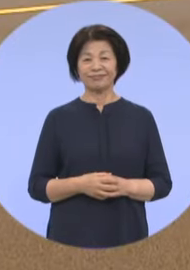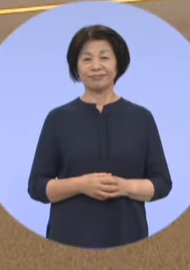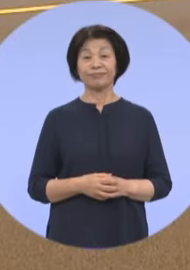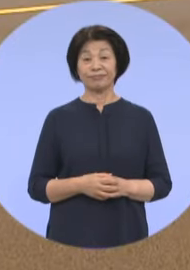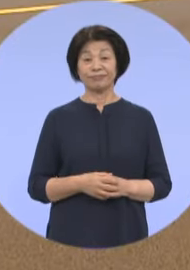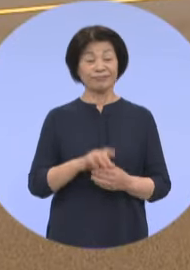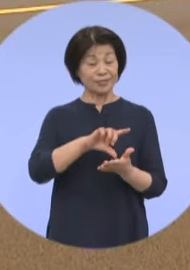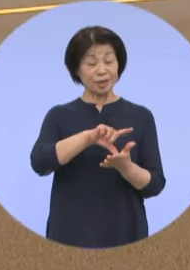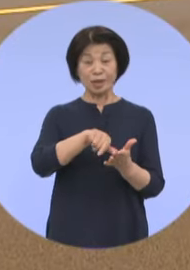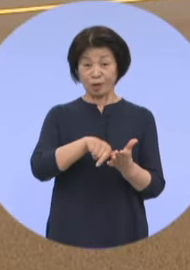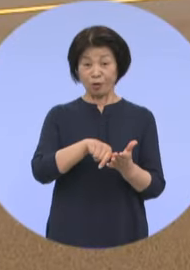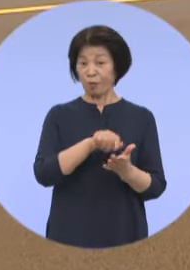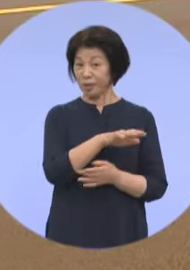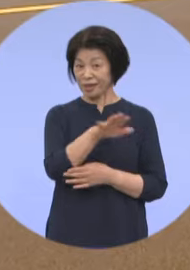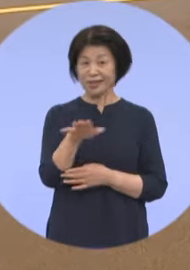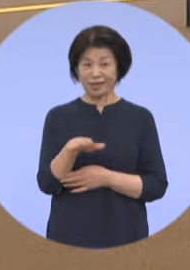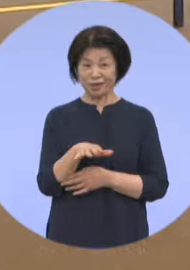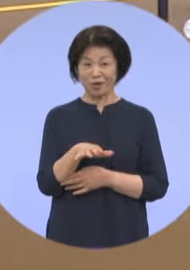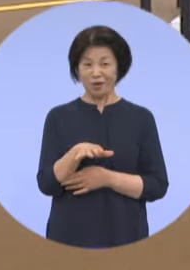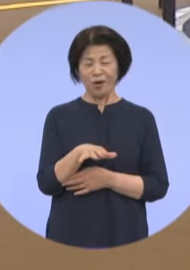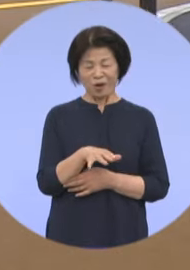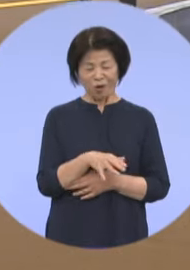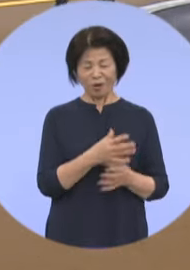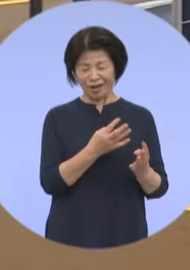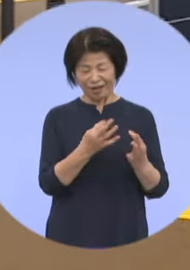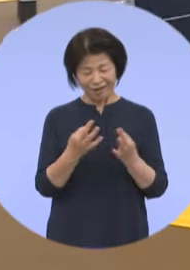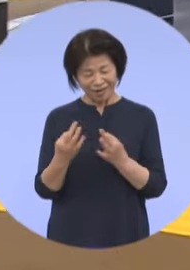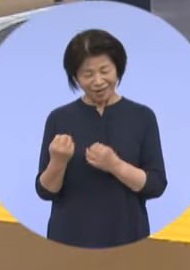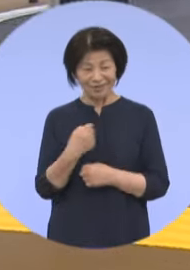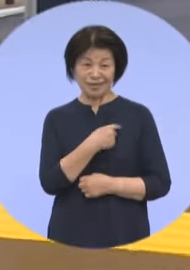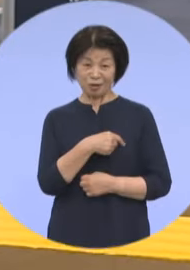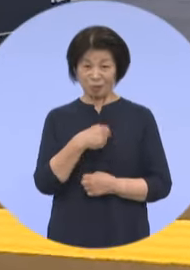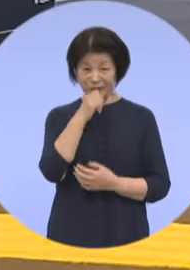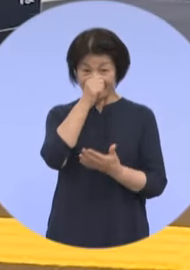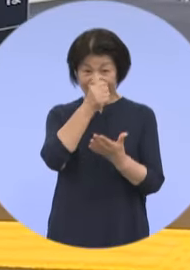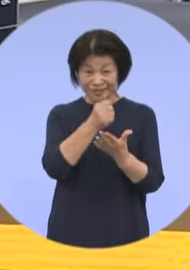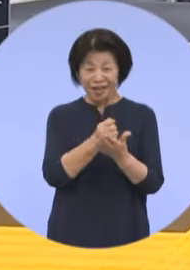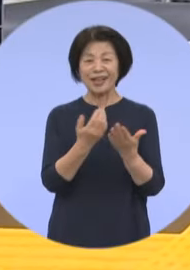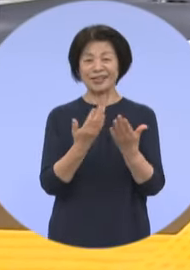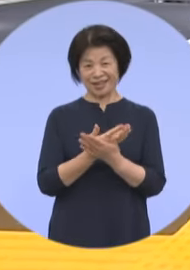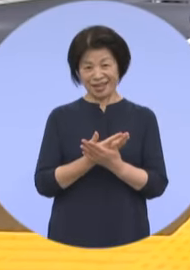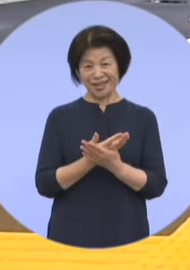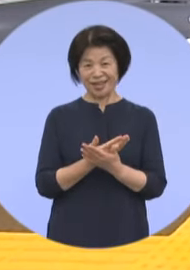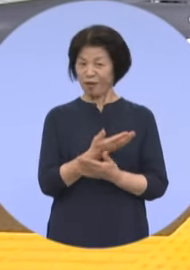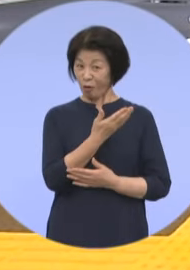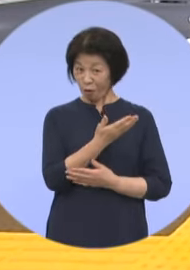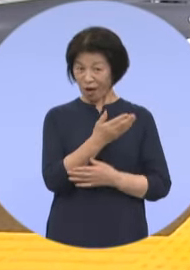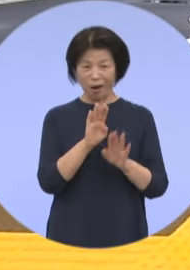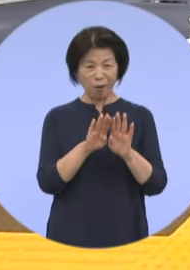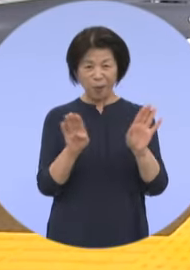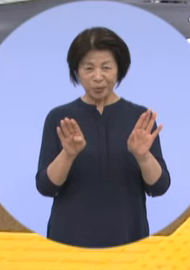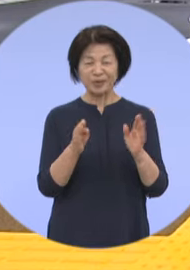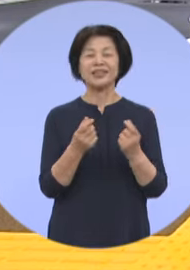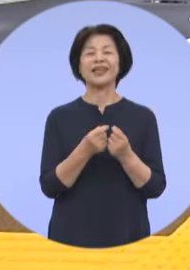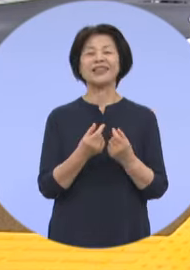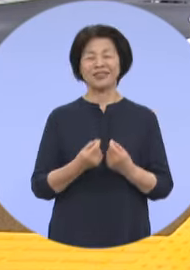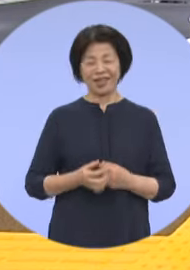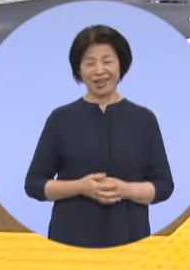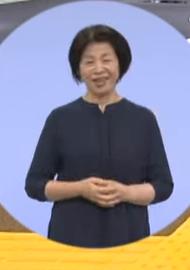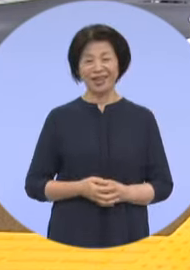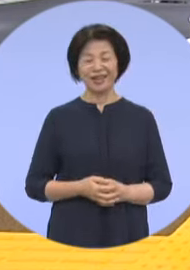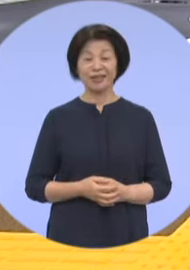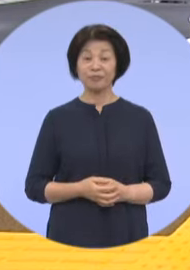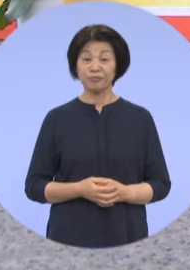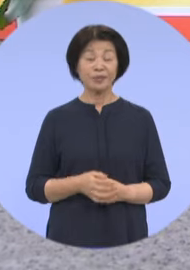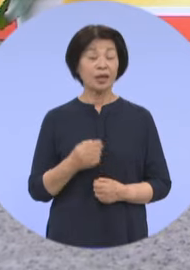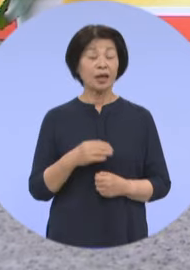地域の方々のたくさんの思いが叶って、はい、交通広場ができたということですよね。はいはい、